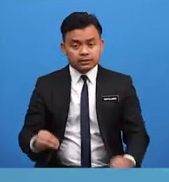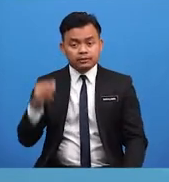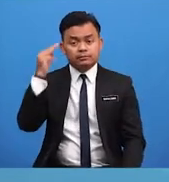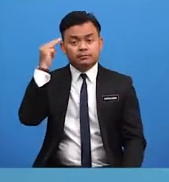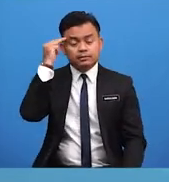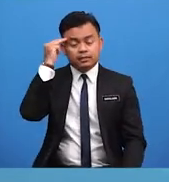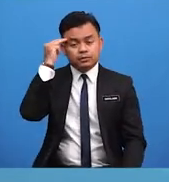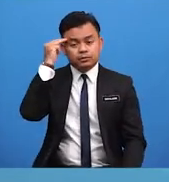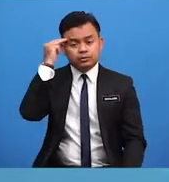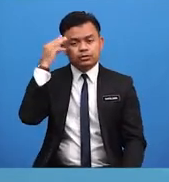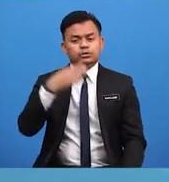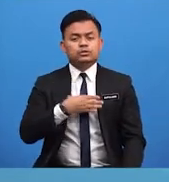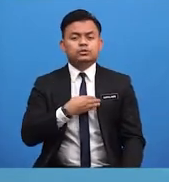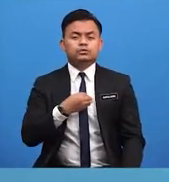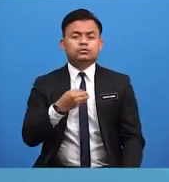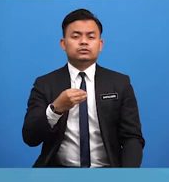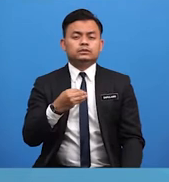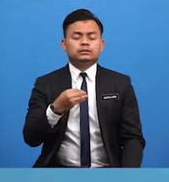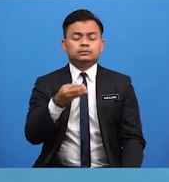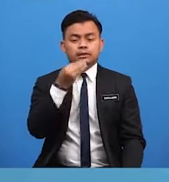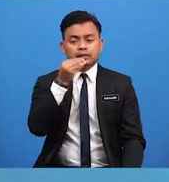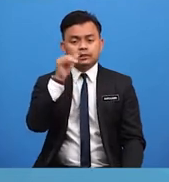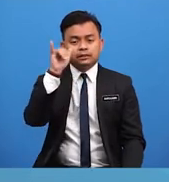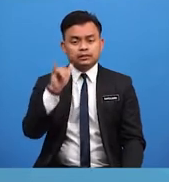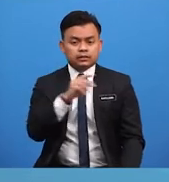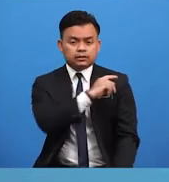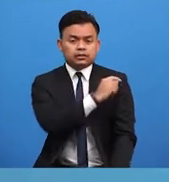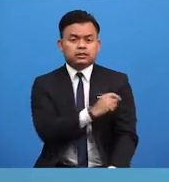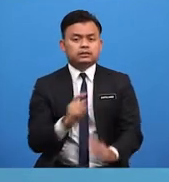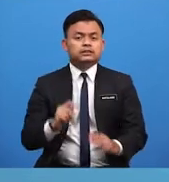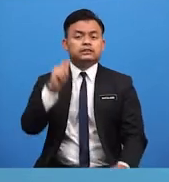yang berkarbohidrat tinggi seperti nasi kerabu,